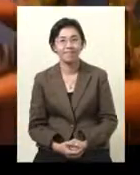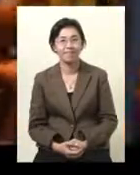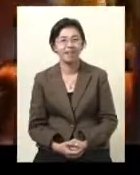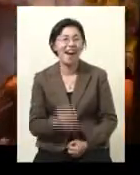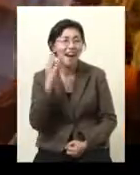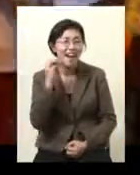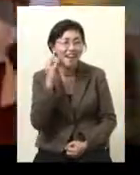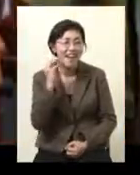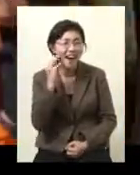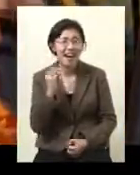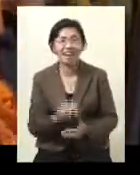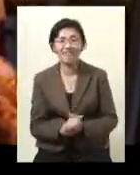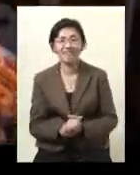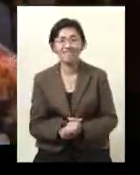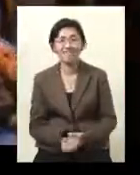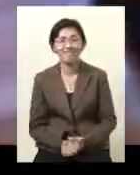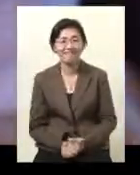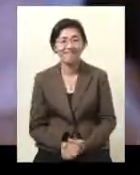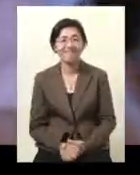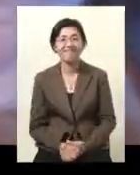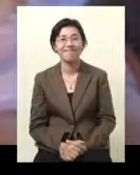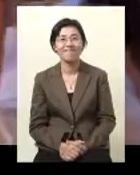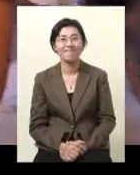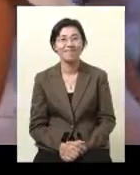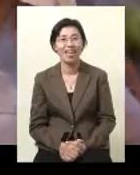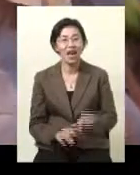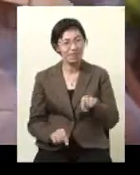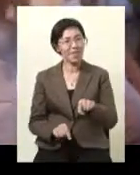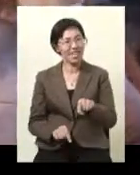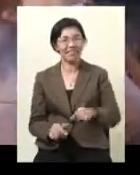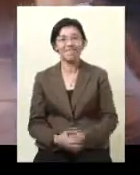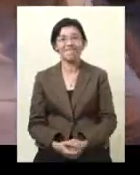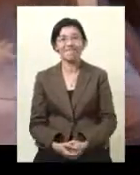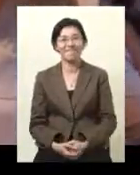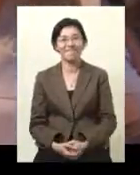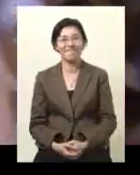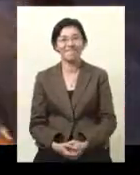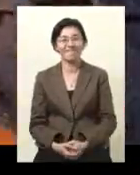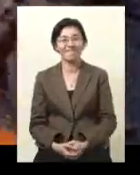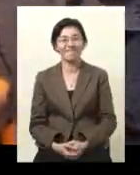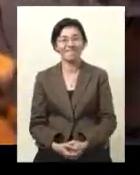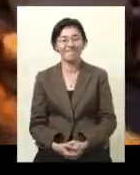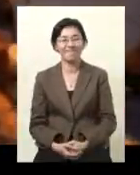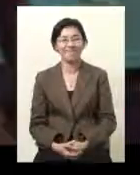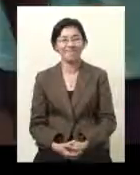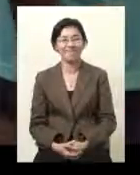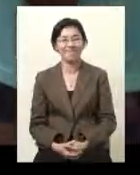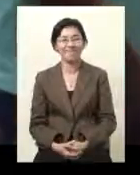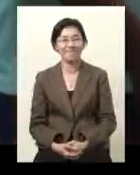โอ้โหท่านดูน่ารักอ่ะน่ารักคุณแม่ชอบทานนะ เนี่ยแบบไหน แบบเนี้ย ยำโร ย ใ ช่เหรอค